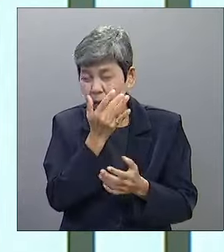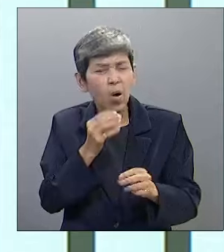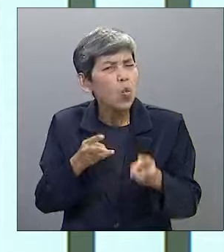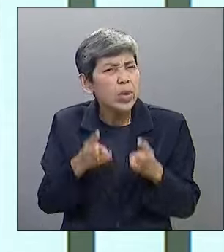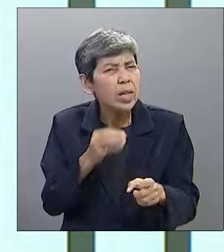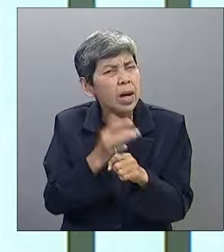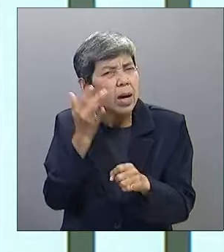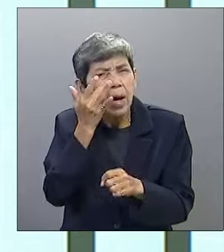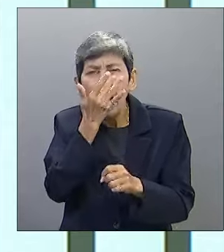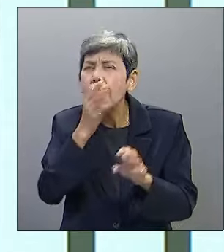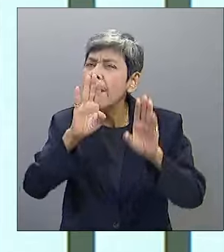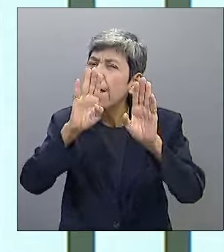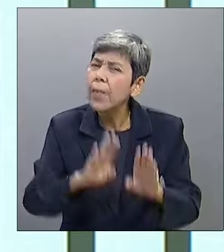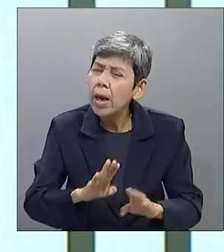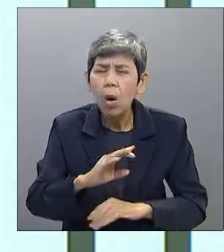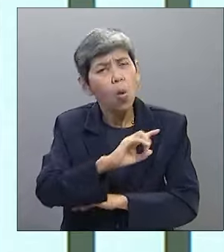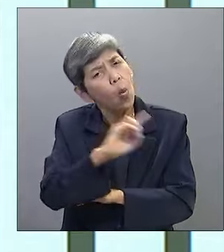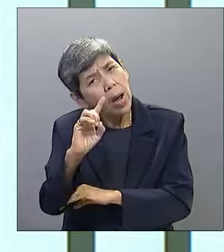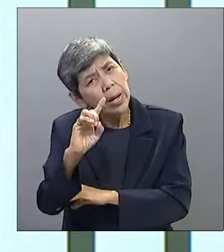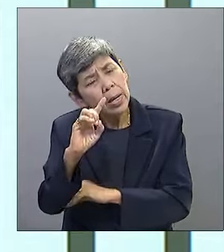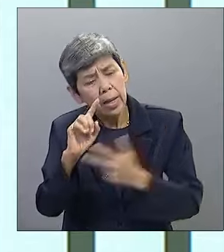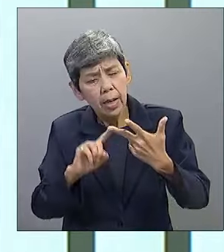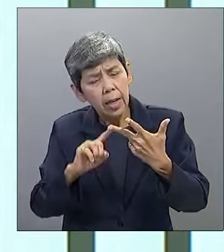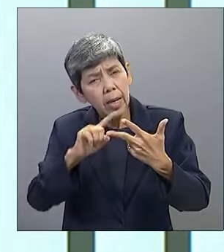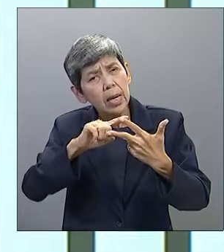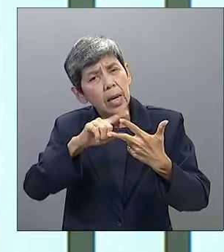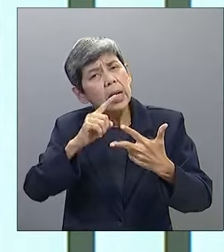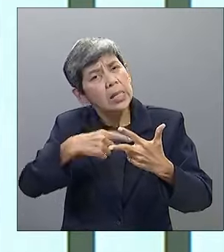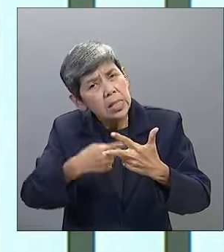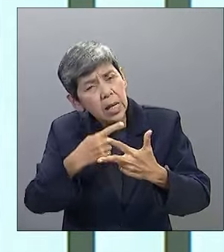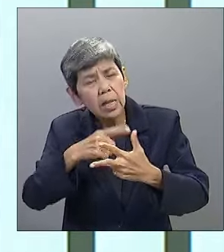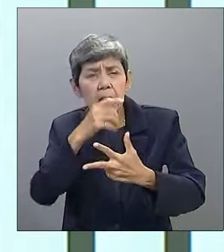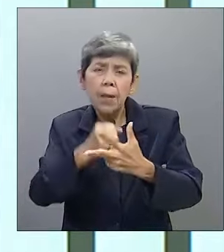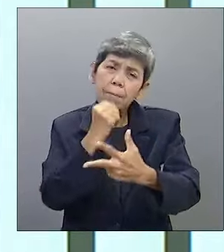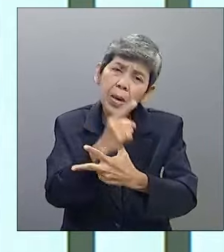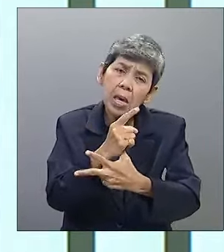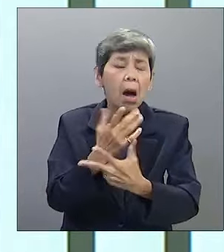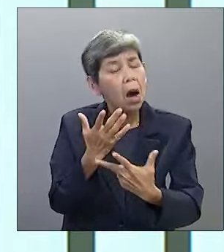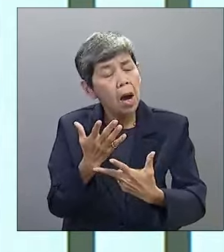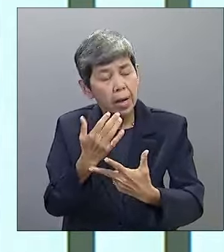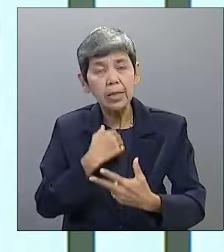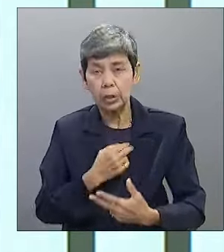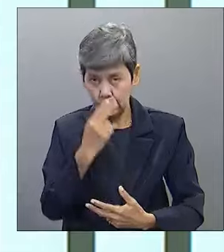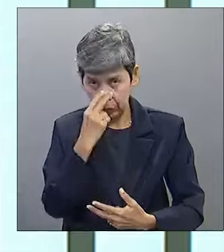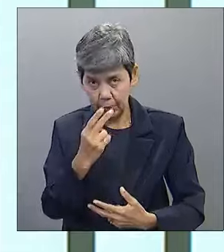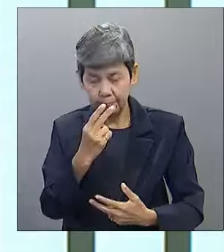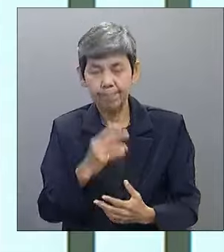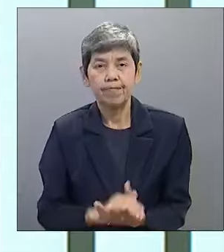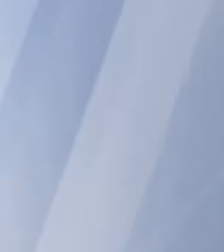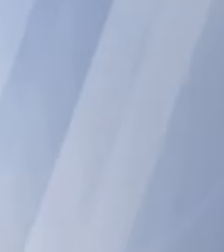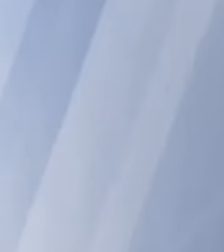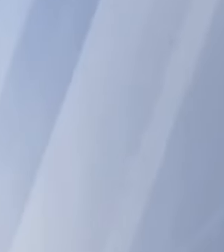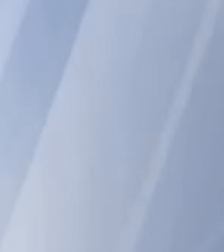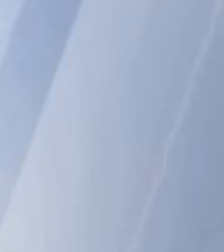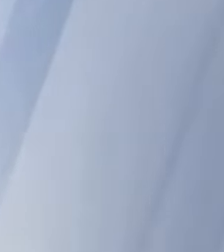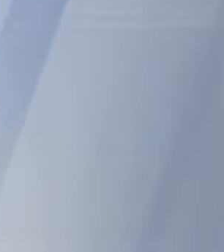าใส่คอนแทคเลนส์แบบไหนดีรายวันรายเดือนรายปีและคอนแทคเลนส์นั้นสามารถใส่ข้ามคืนได้ทำแบบนี้ถูกหรือเปล่าในรู้ทันกันได้ครับ